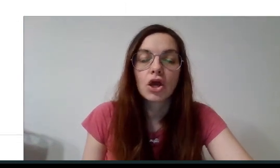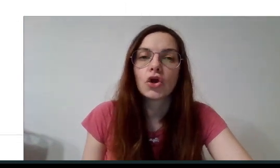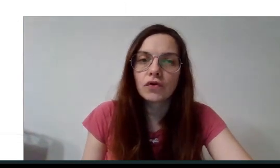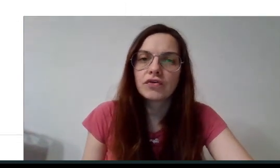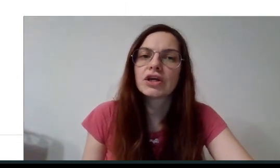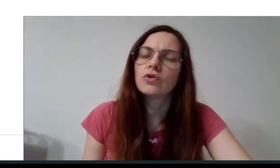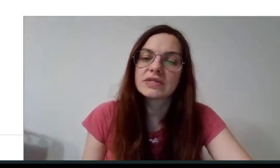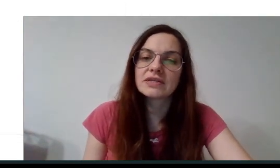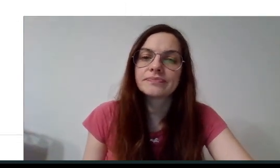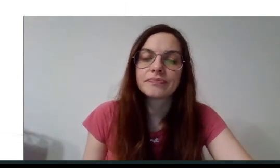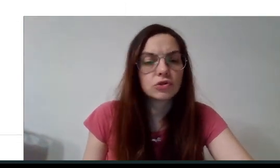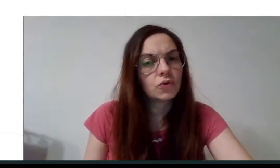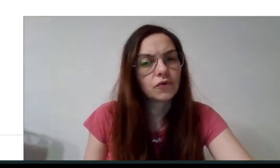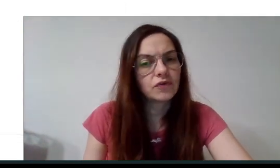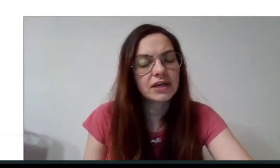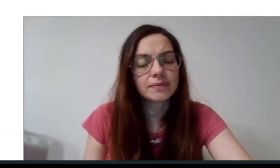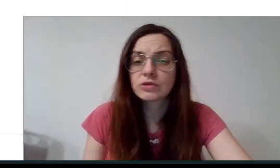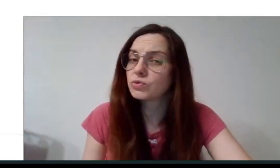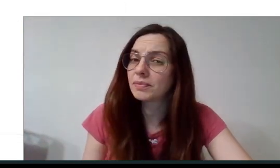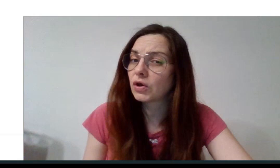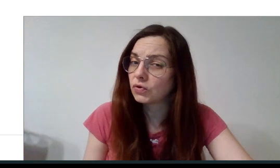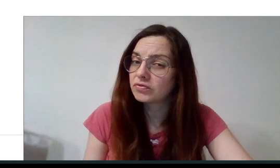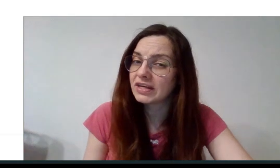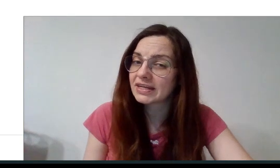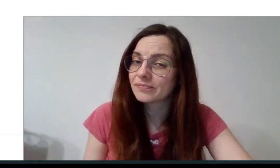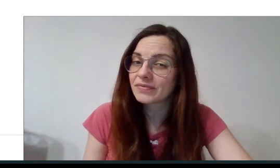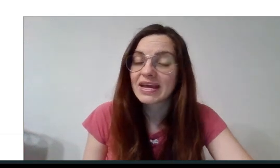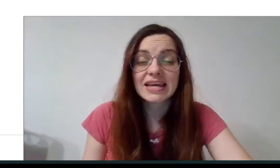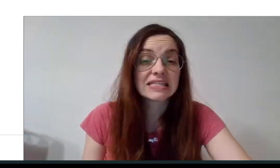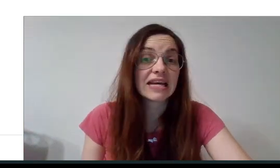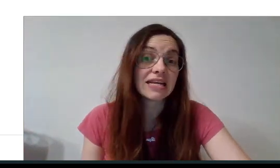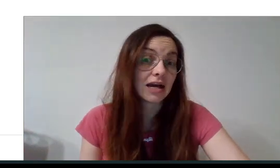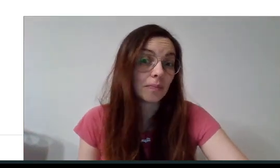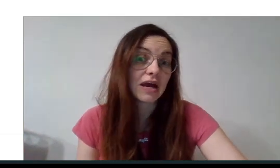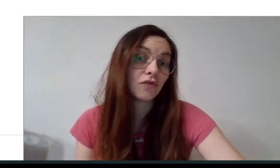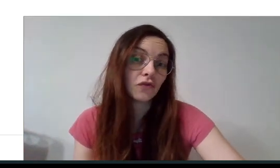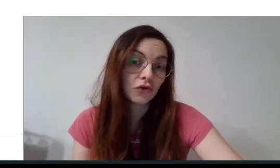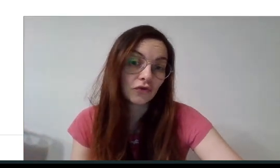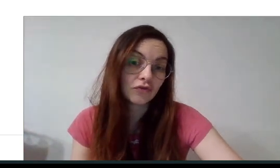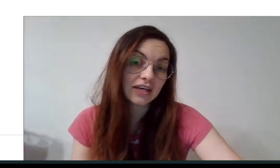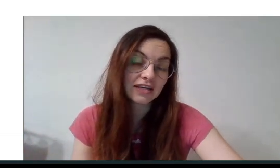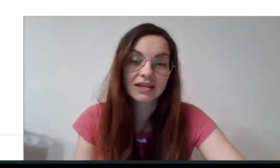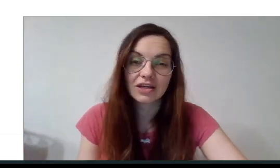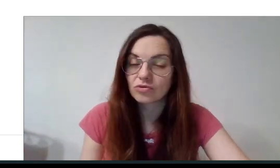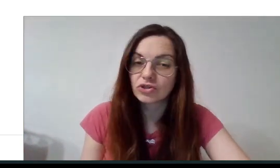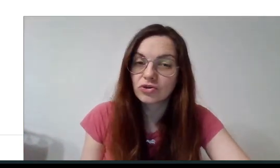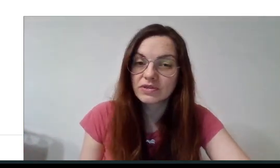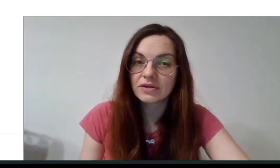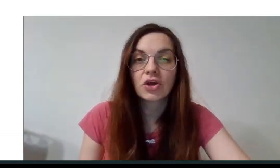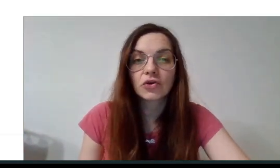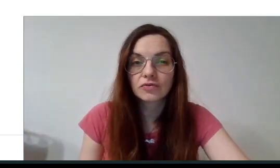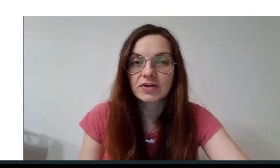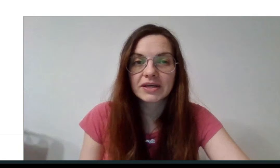Höflich, ljubazan. Bist du höflich? Bist du immer höflich? Ist dein Nachbarn höflich? Da li je komšija ljubazan?